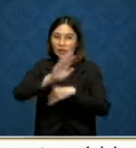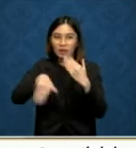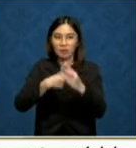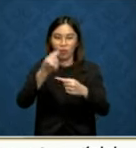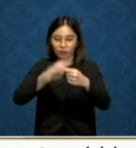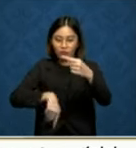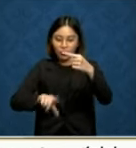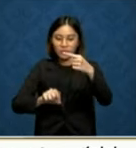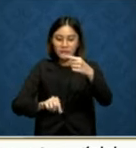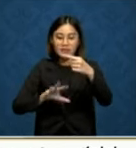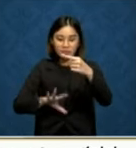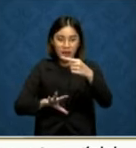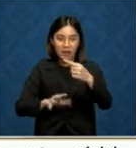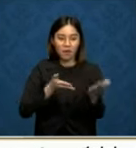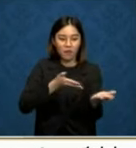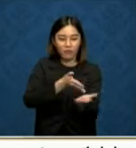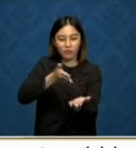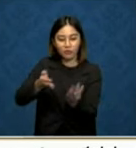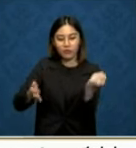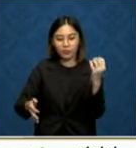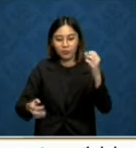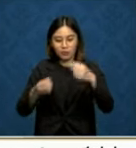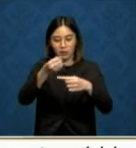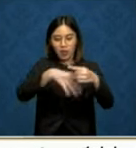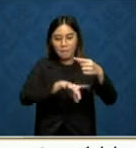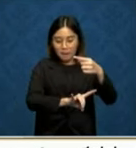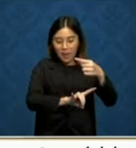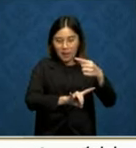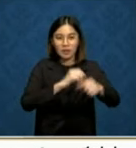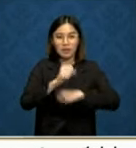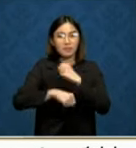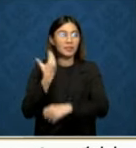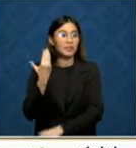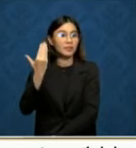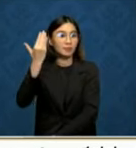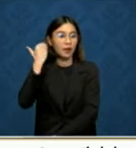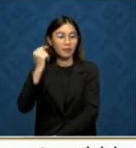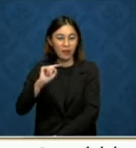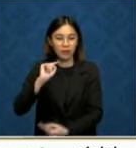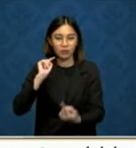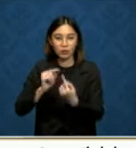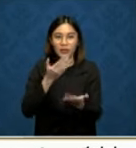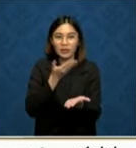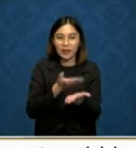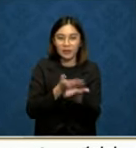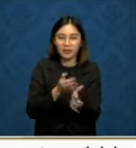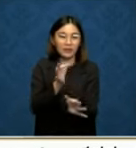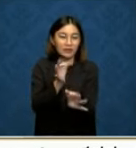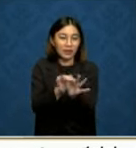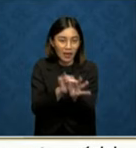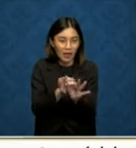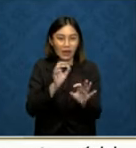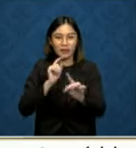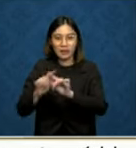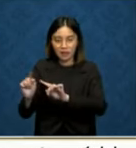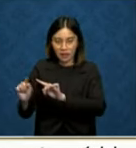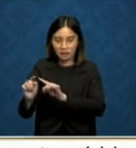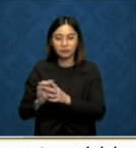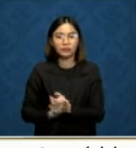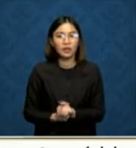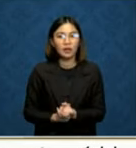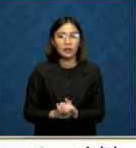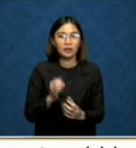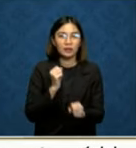ด 25 เรื่องใน 8 ด้านที่สำคัญนะคะในปีที่ผ่านมาึ่งด้านการเงินการธนาคารเนี่ยก็